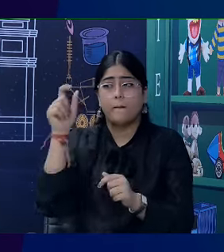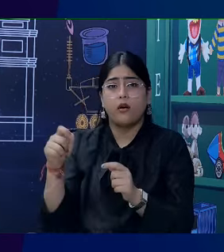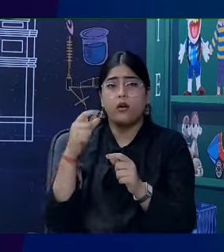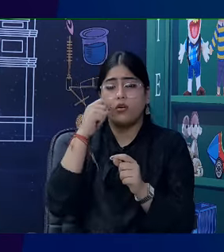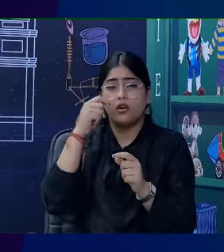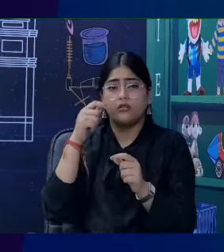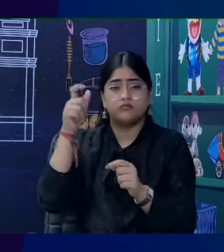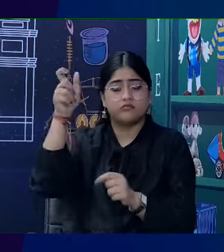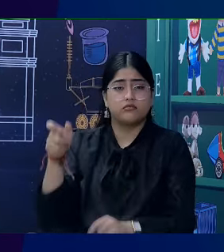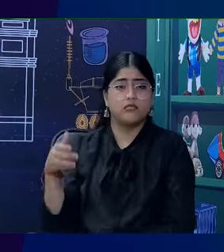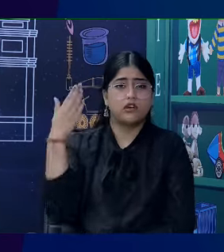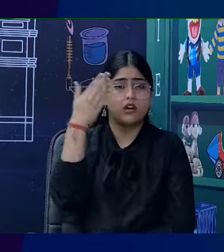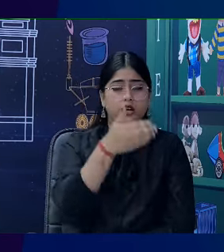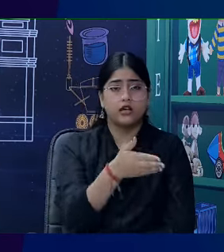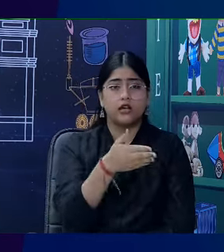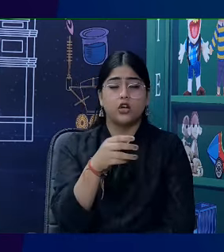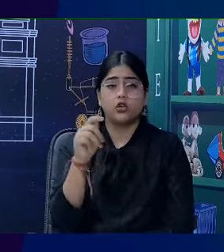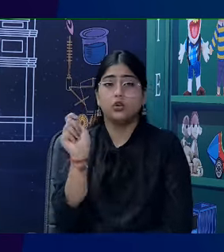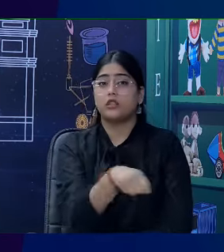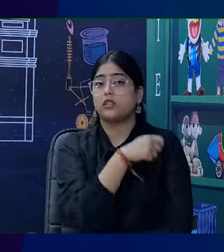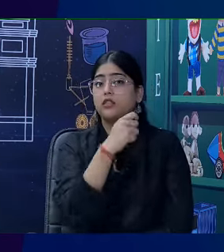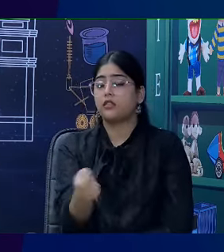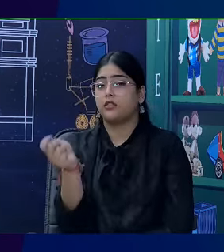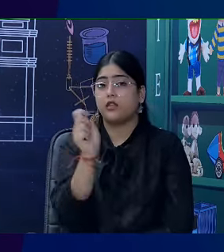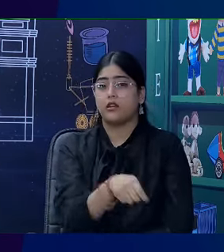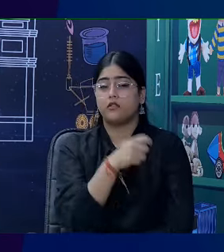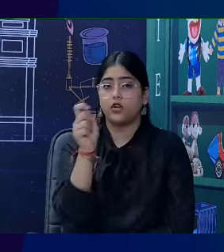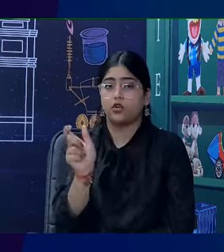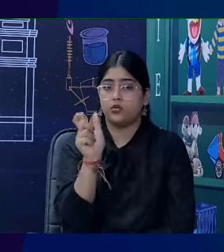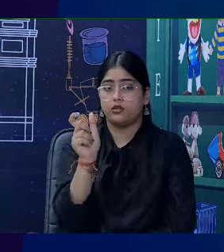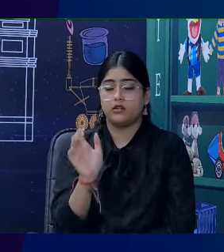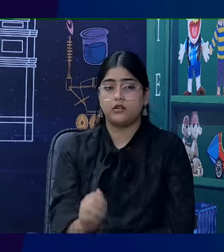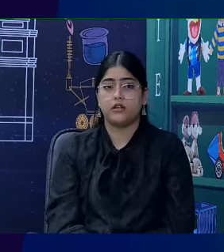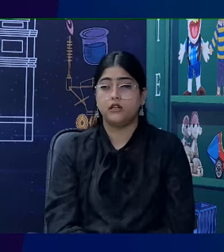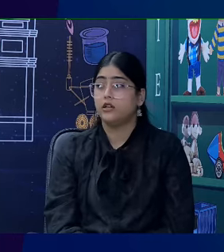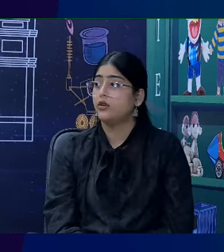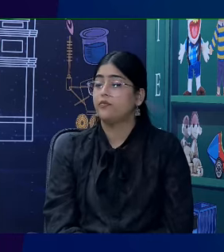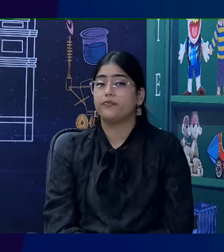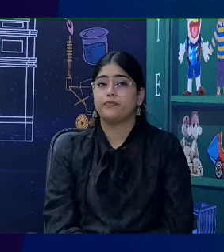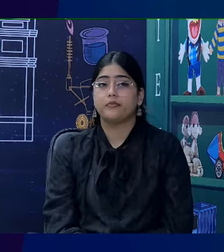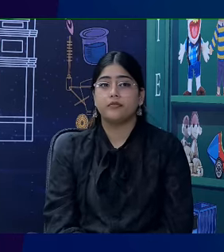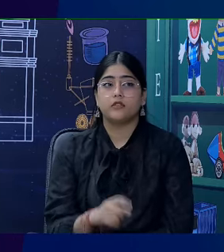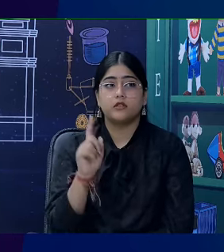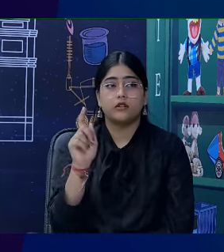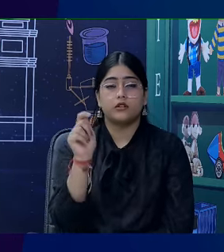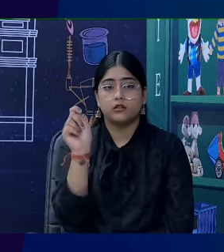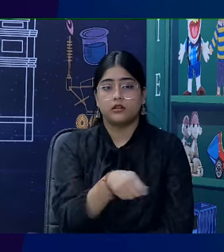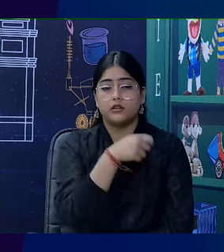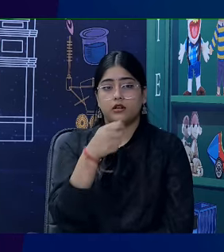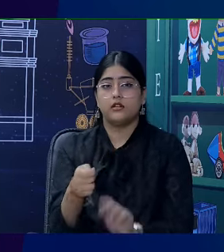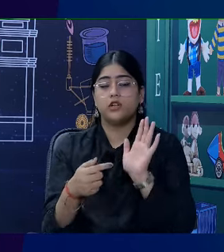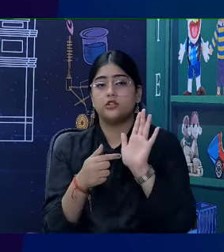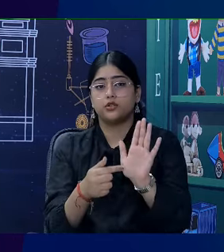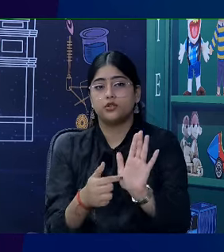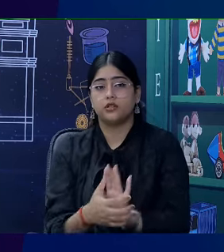यहां पर तैयार की है बच्चों को दिखाने के लिए कि इस तरह की कुछ तलवार होती थी तो ये तलवार हम दिखाएंगे अभी ठीक है ये देखिए